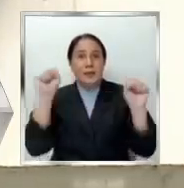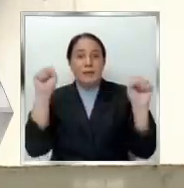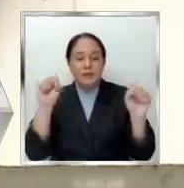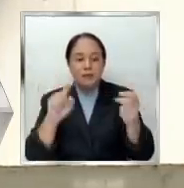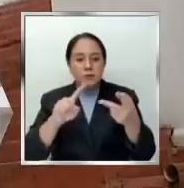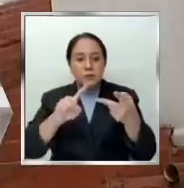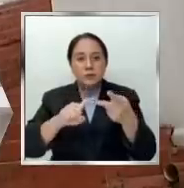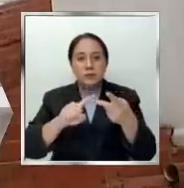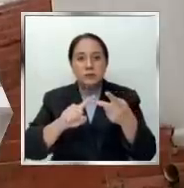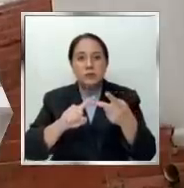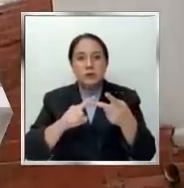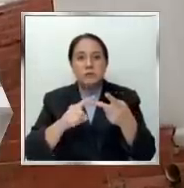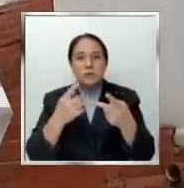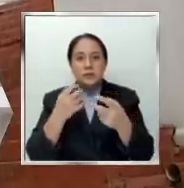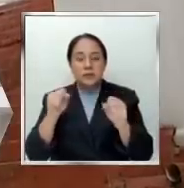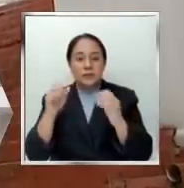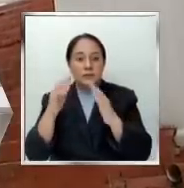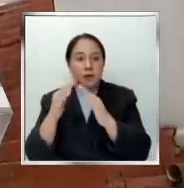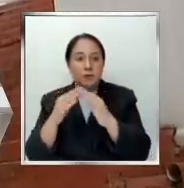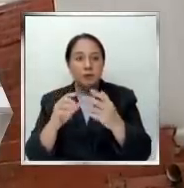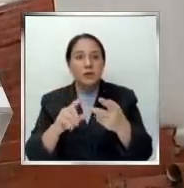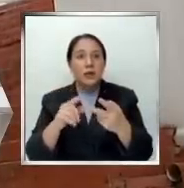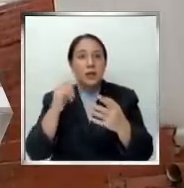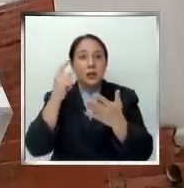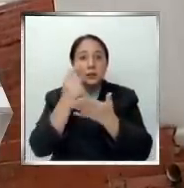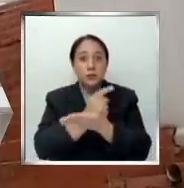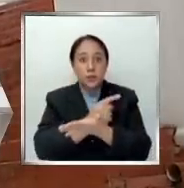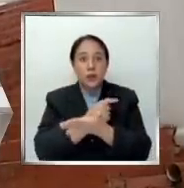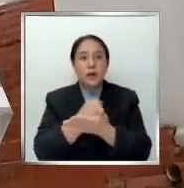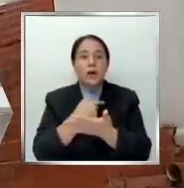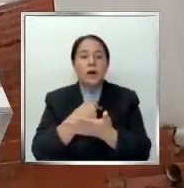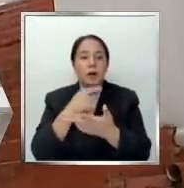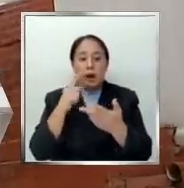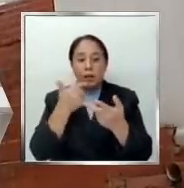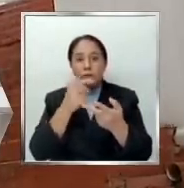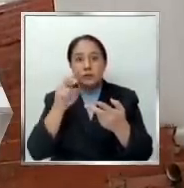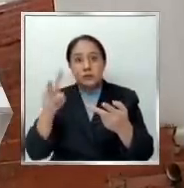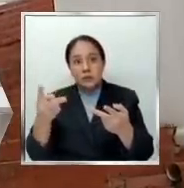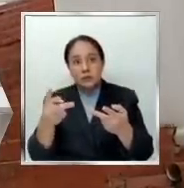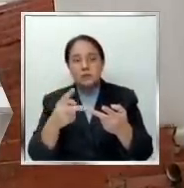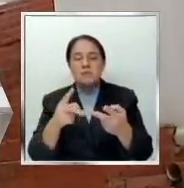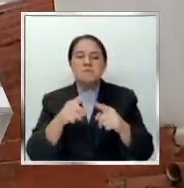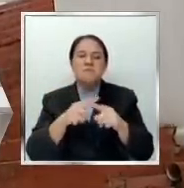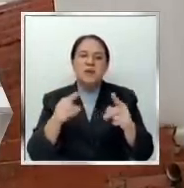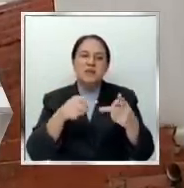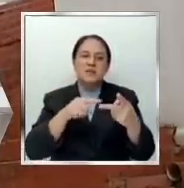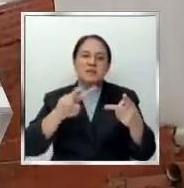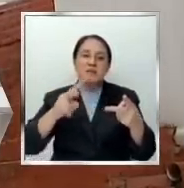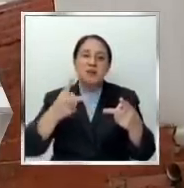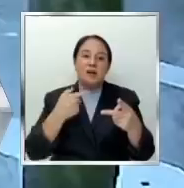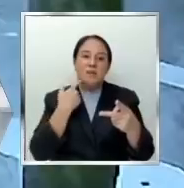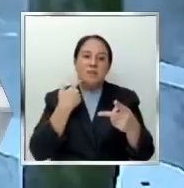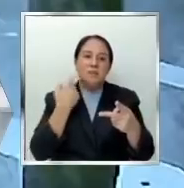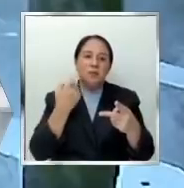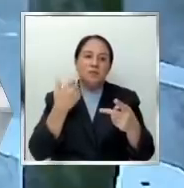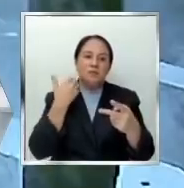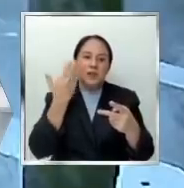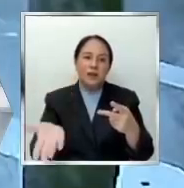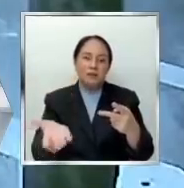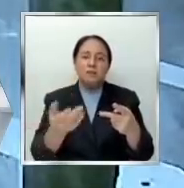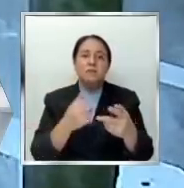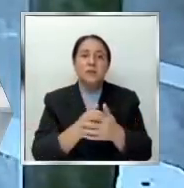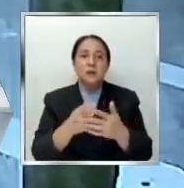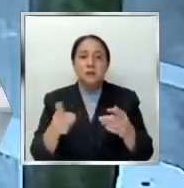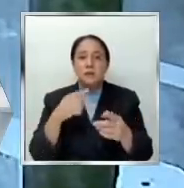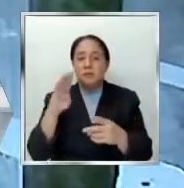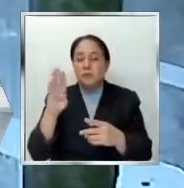safe house. Nitong nakaraang linggo naman nangyari ang isa pa. Sa kasamang palad, binawian ng buhay ang empleyado. Ayon sa BOC,